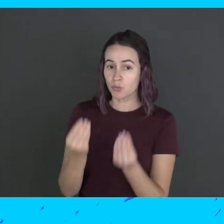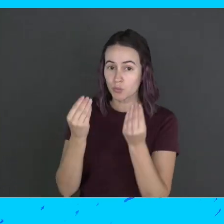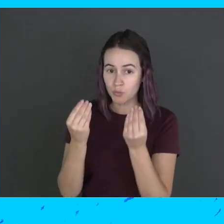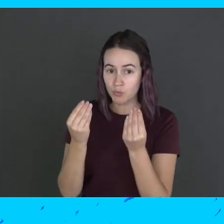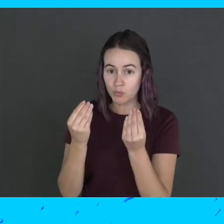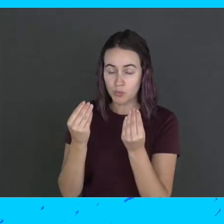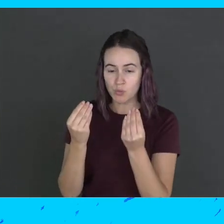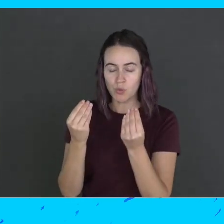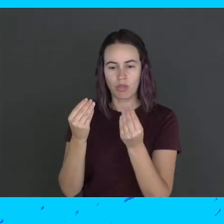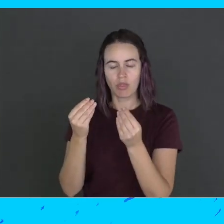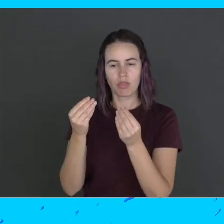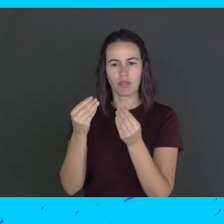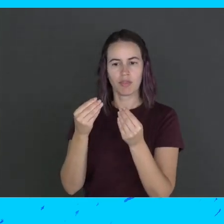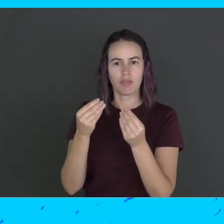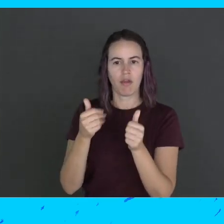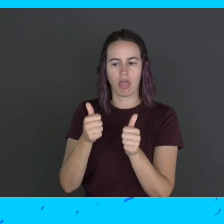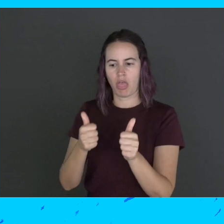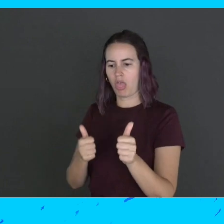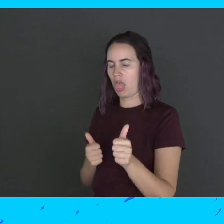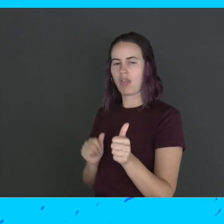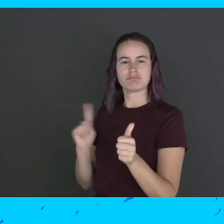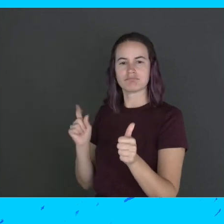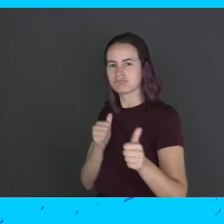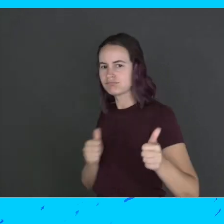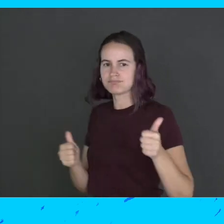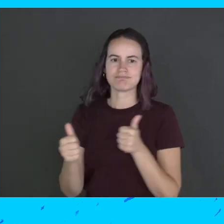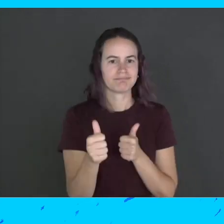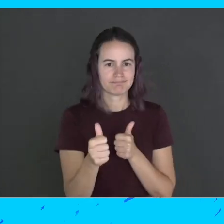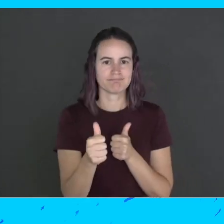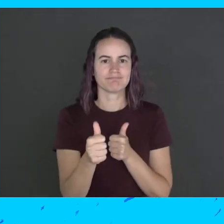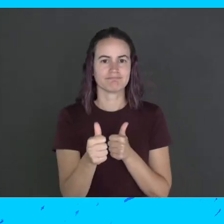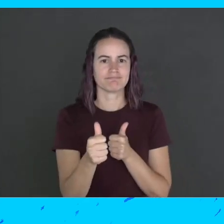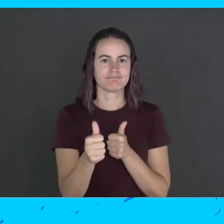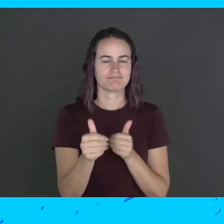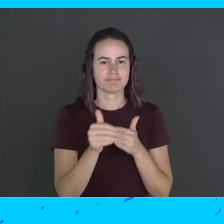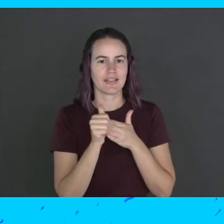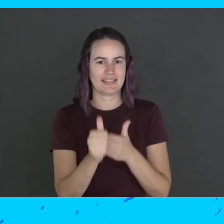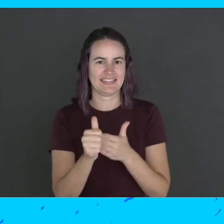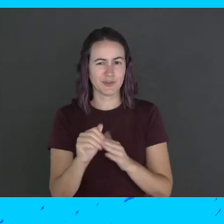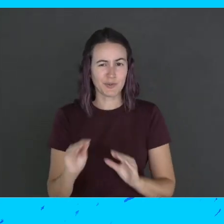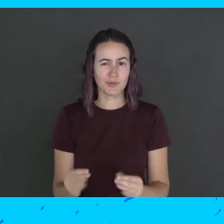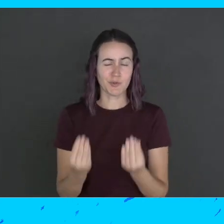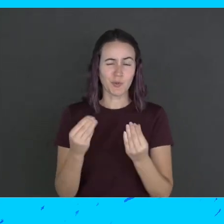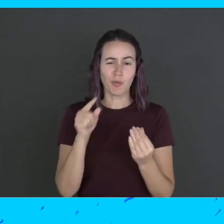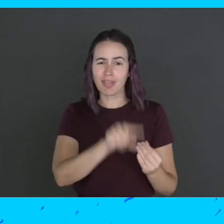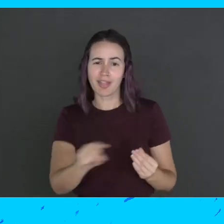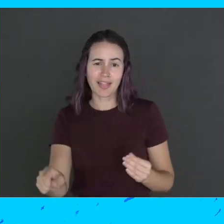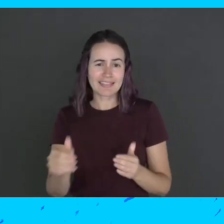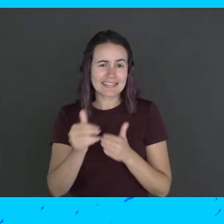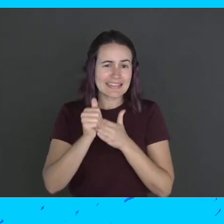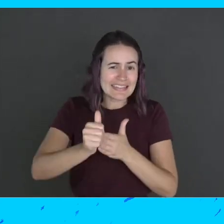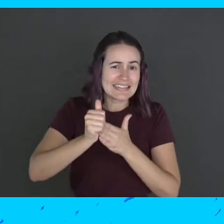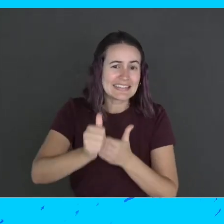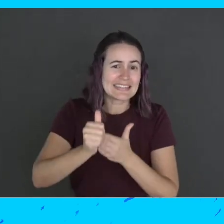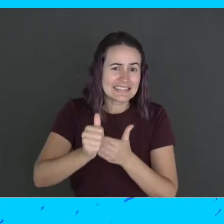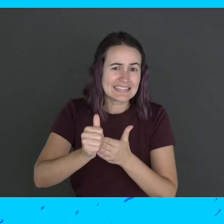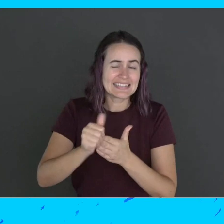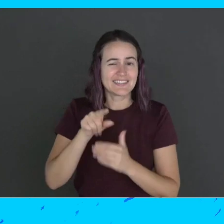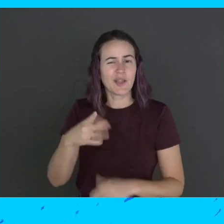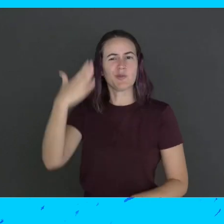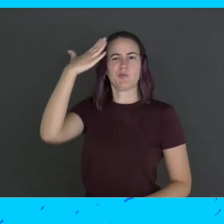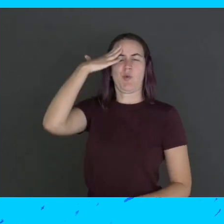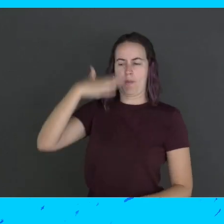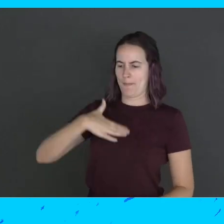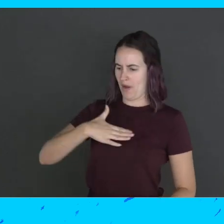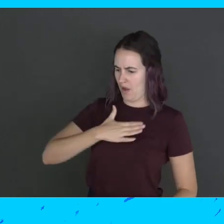apparaître lorsque l'on leur donne la possibilité de connaître,